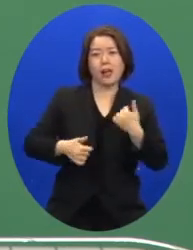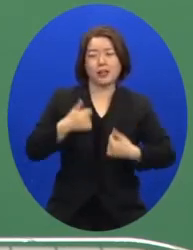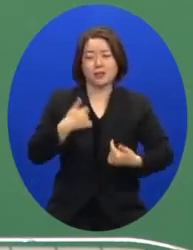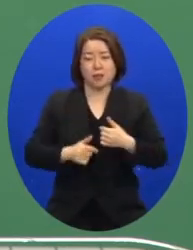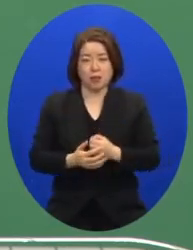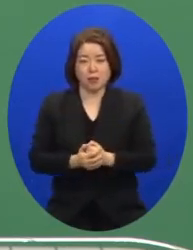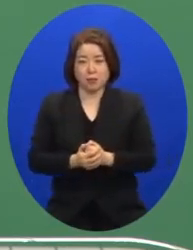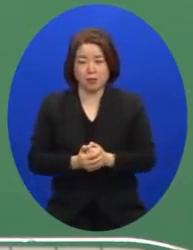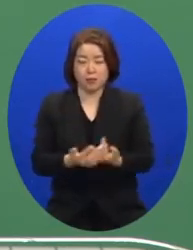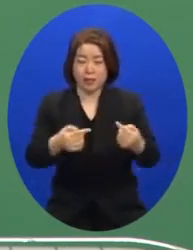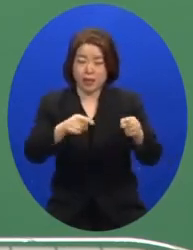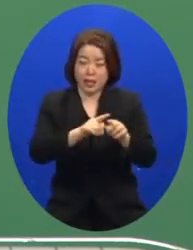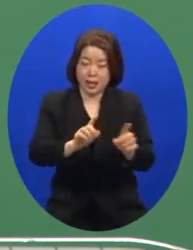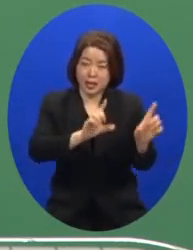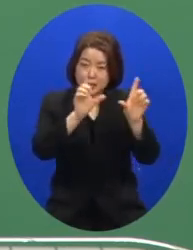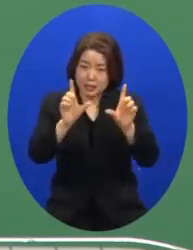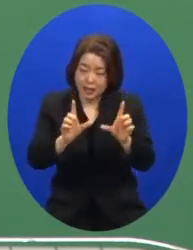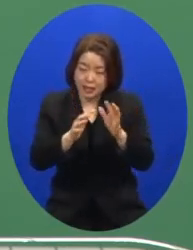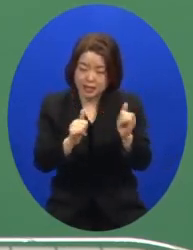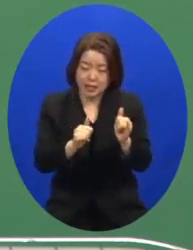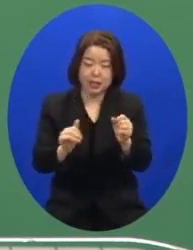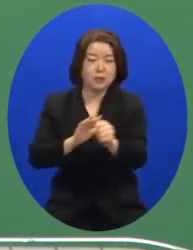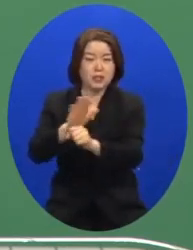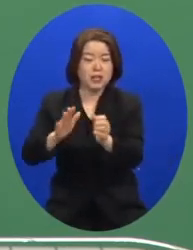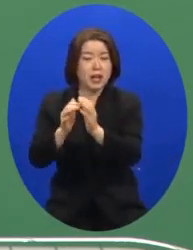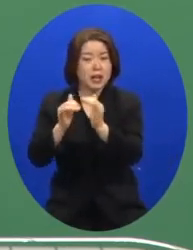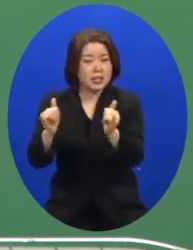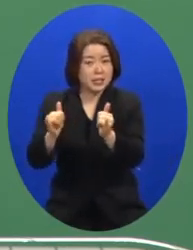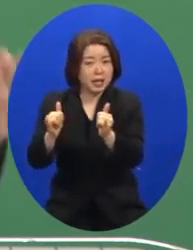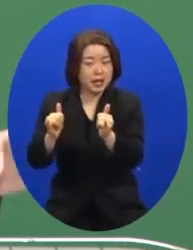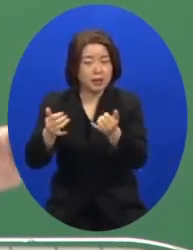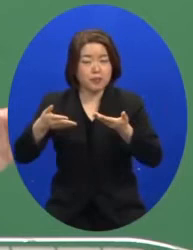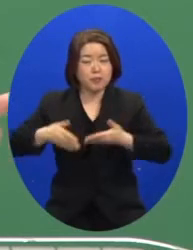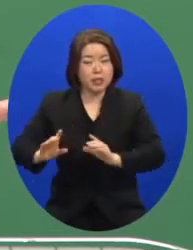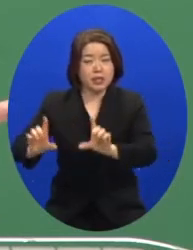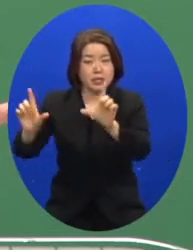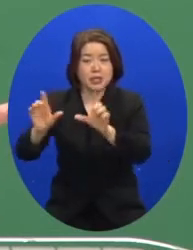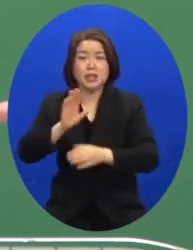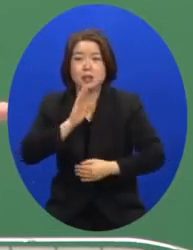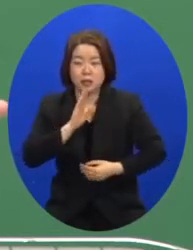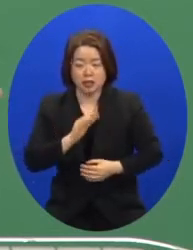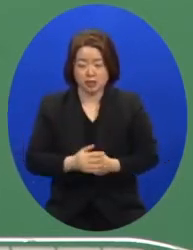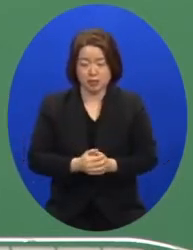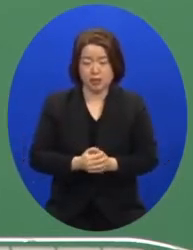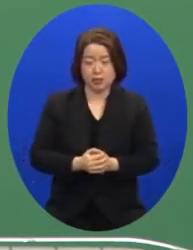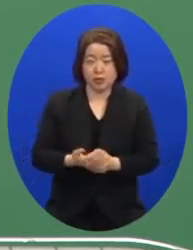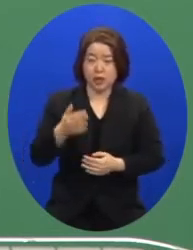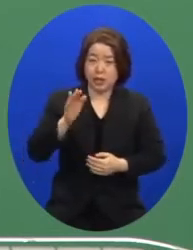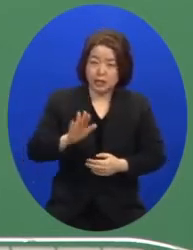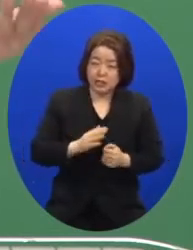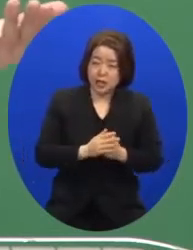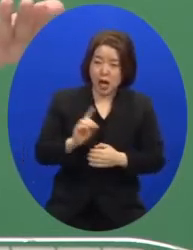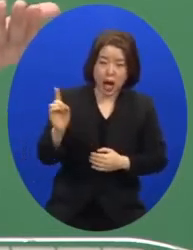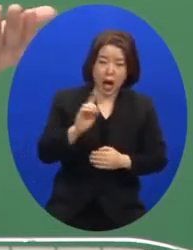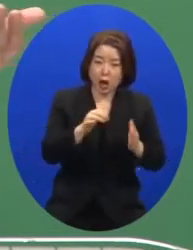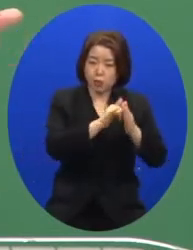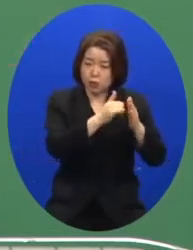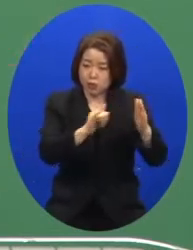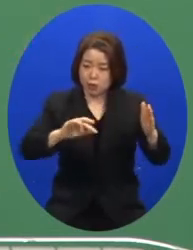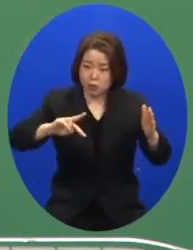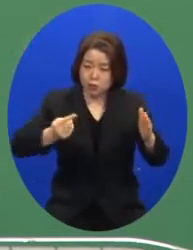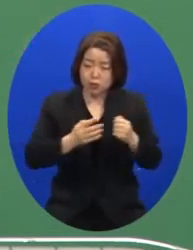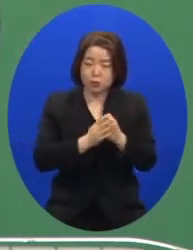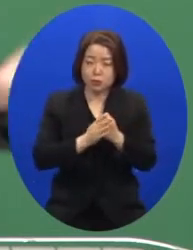사랑하는 사람의 생일은 그렇습니다 그런데 아무리 가족이라도 그분이 세상을 떠났 거 나